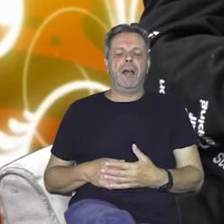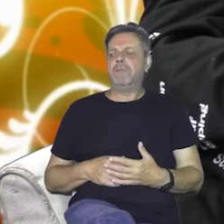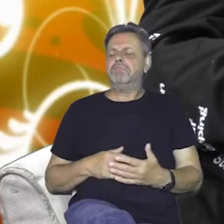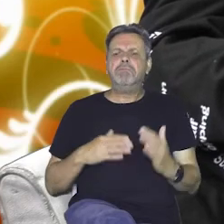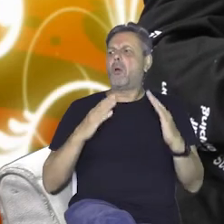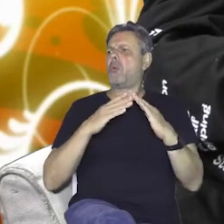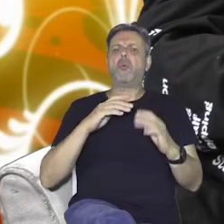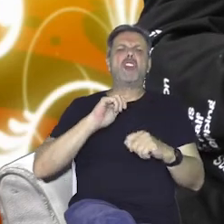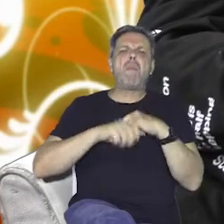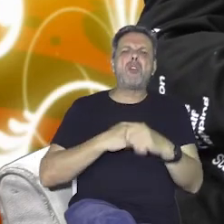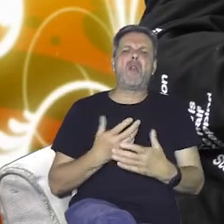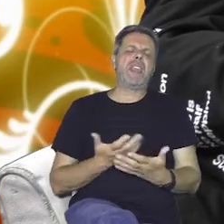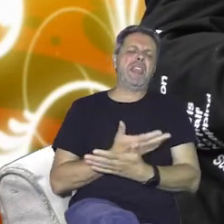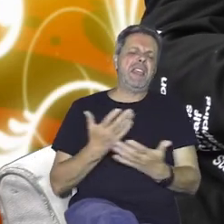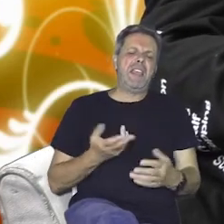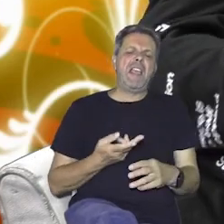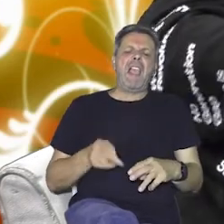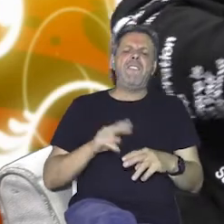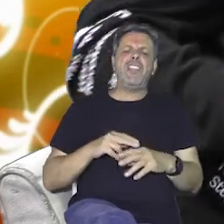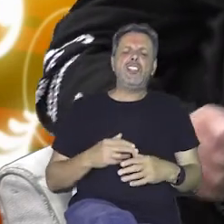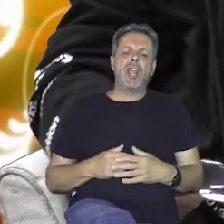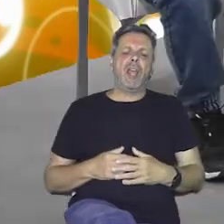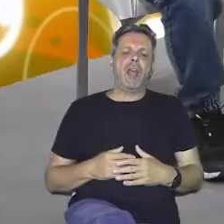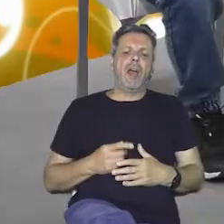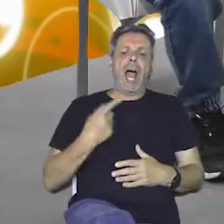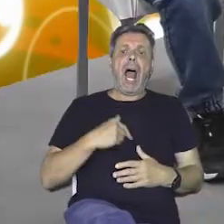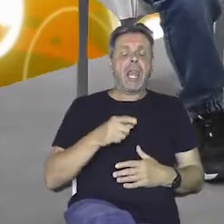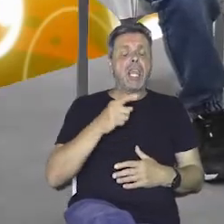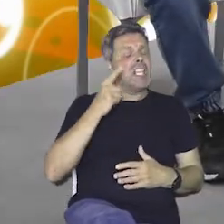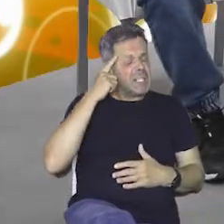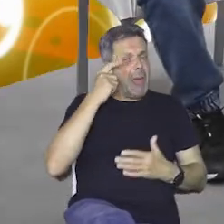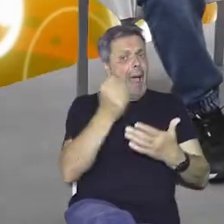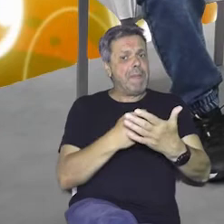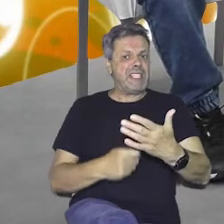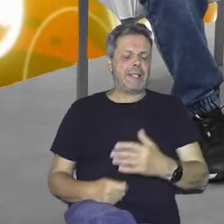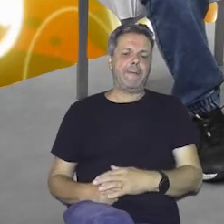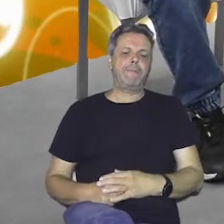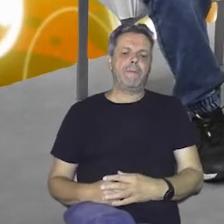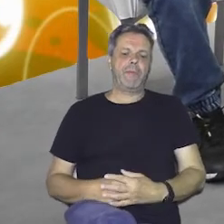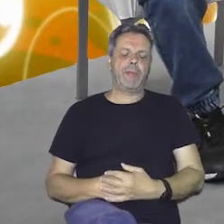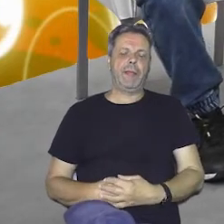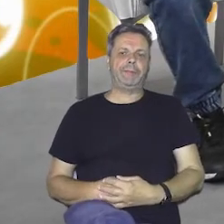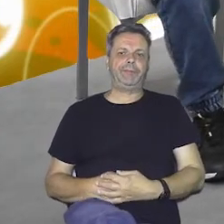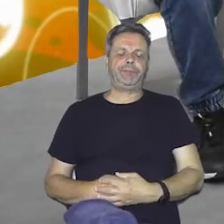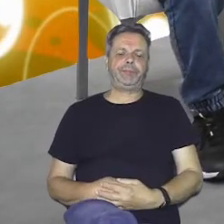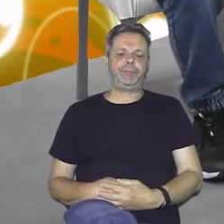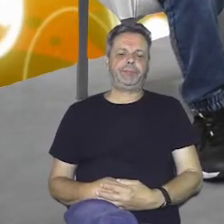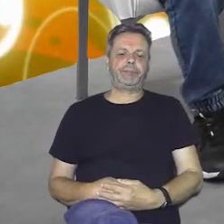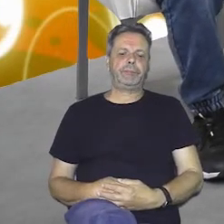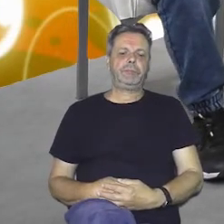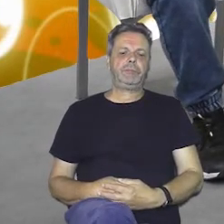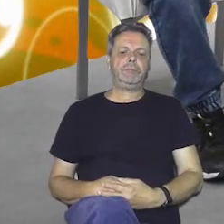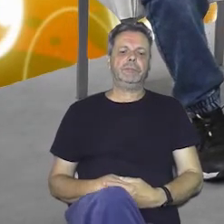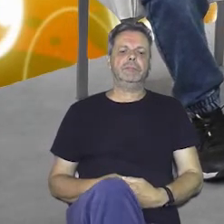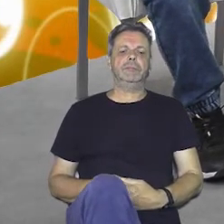kućni poslovi. Više je naklonjena to, ali zna napisati, zna. Kad je natjeram, onda zna napisati. Da. Daj, ajde,